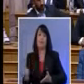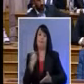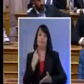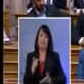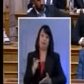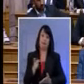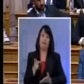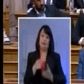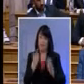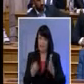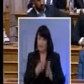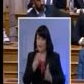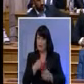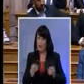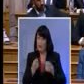πράξη